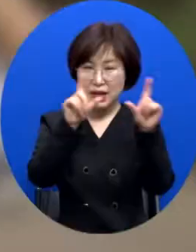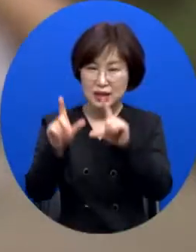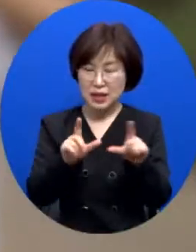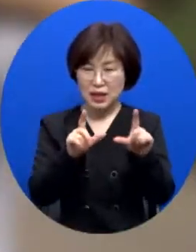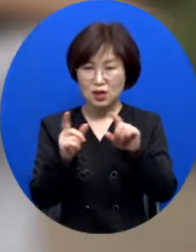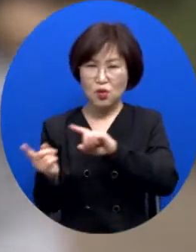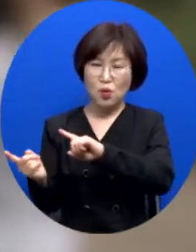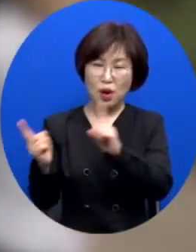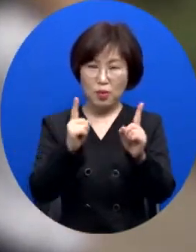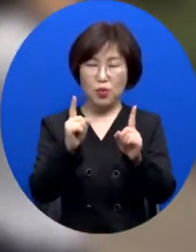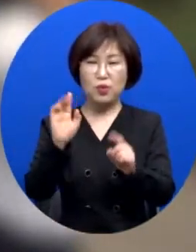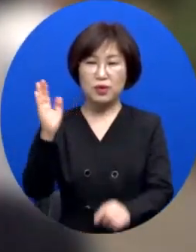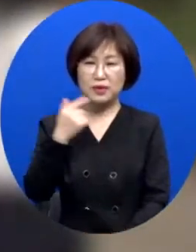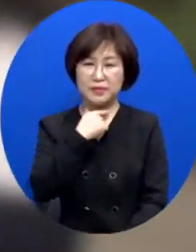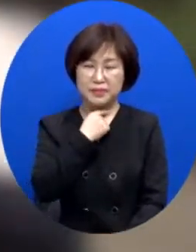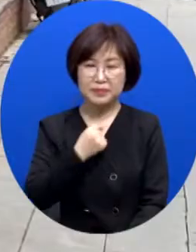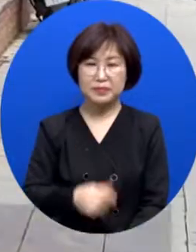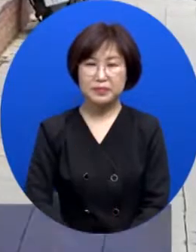마음이 간절합니다.